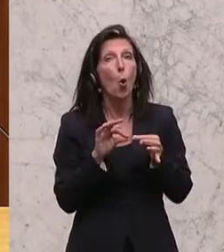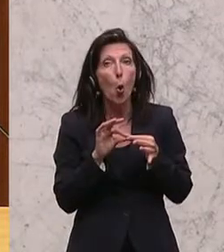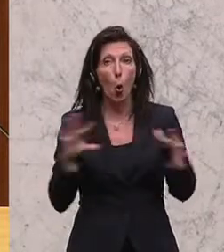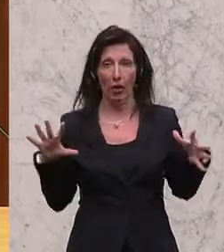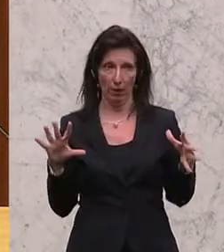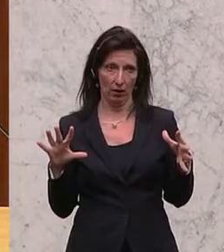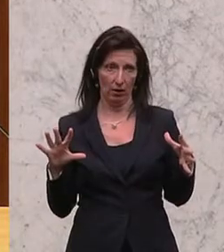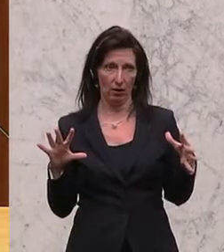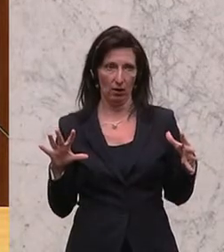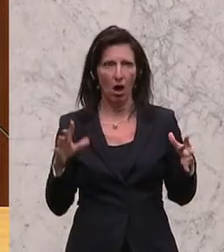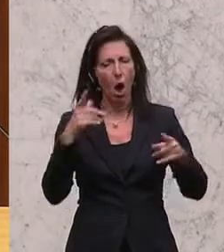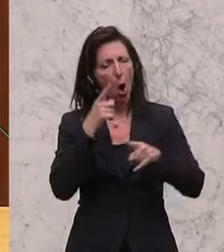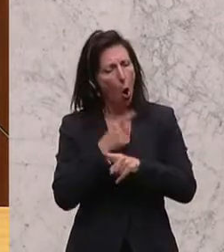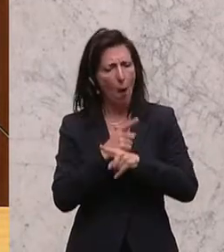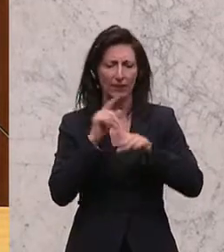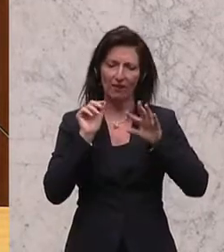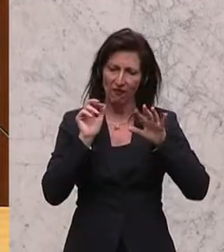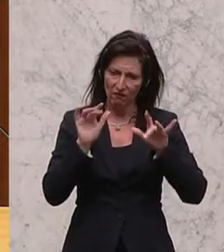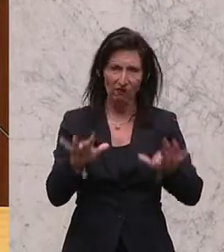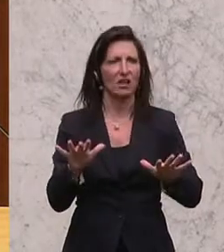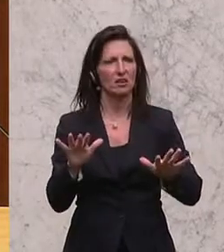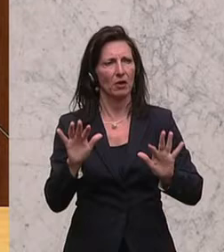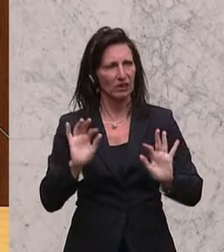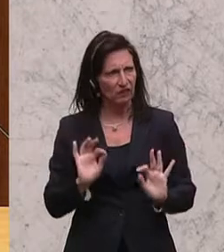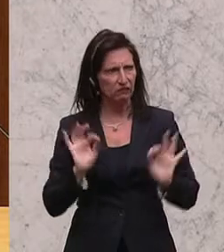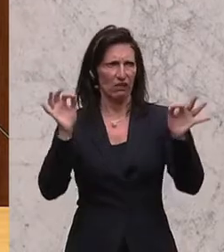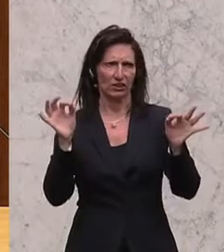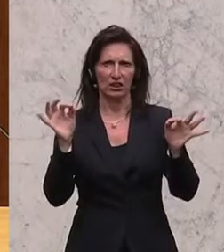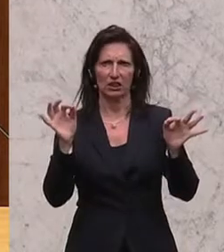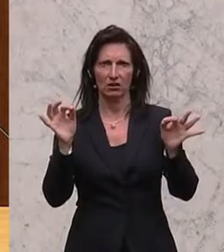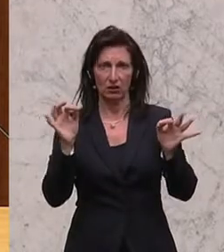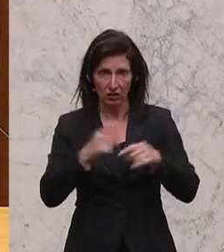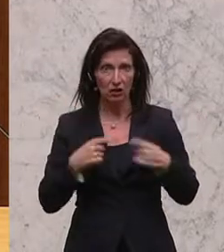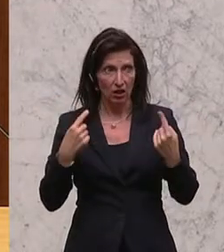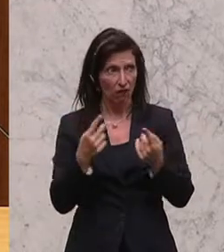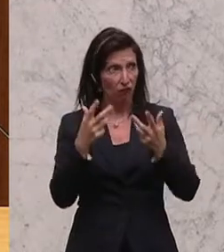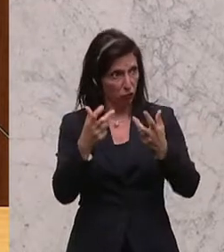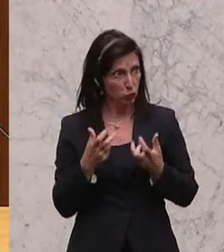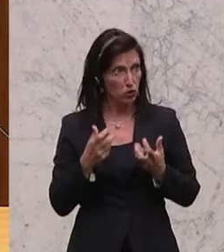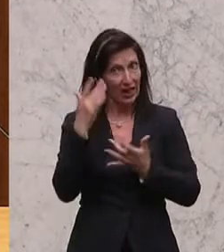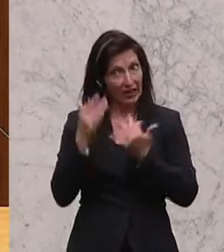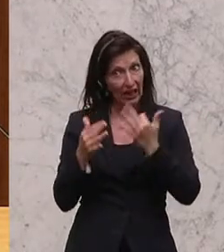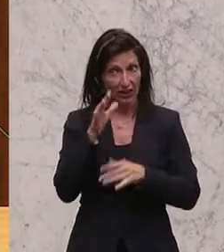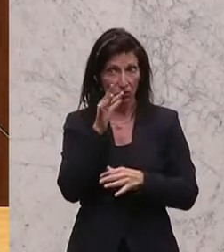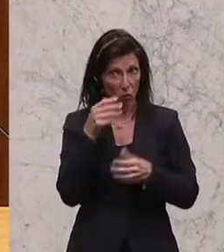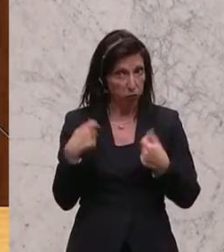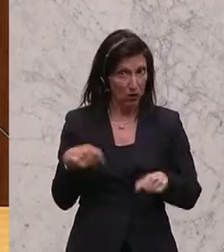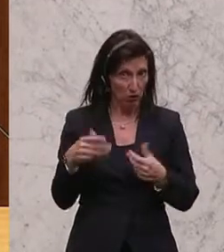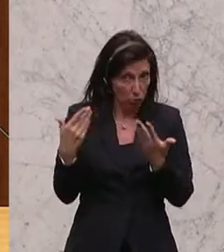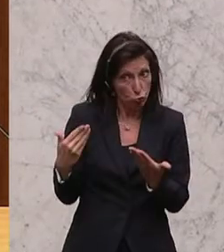Unabhängig, objektiv, wirksam und qualifiziert, das hätten wir uns von der Person des Rechnungshofspräsidenten